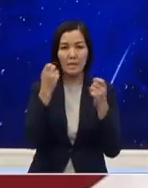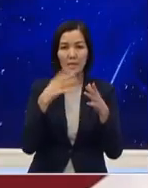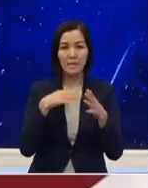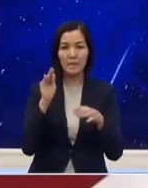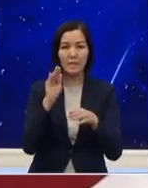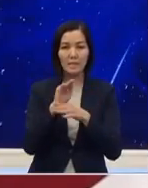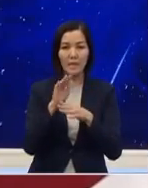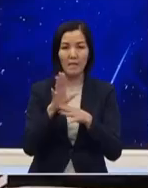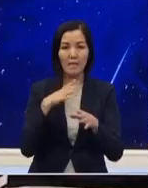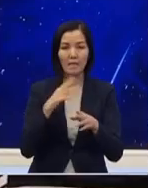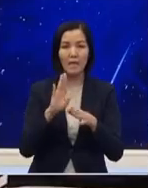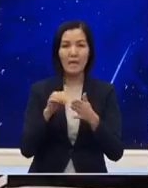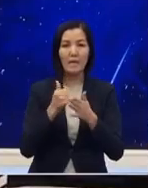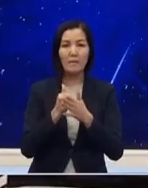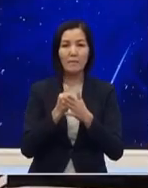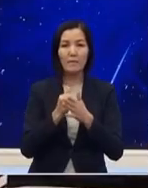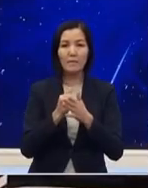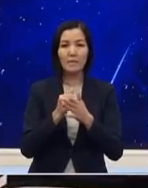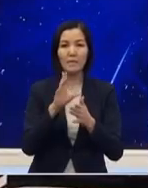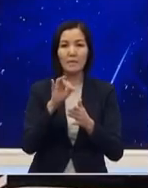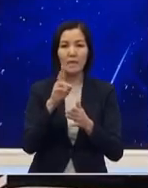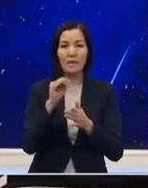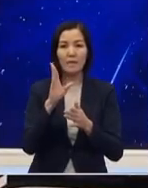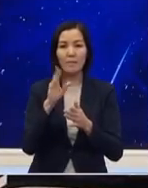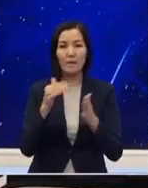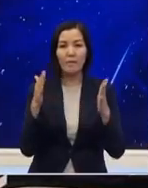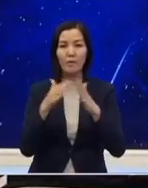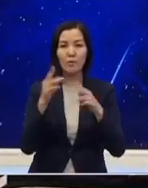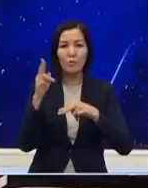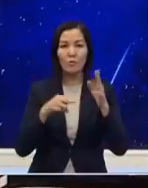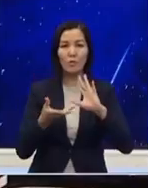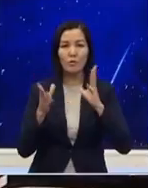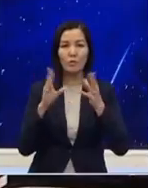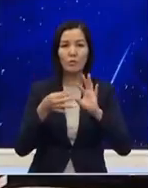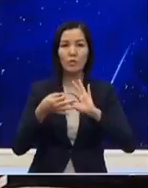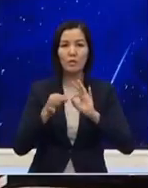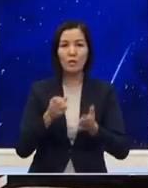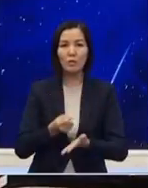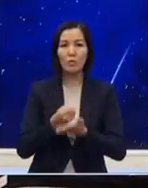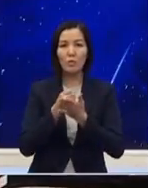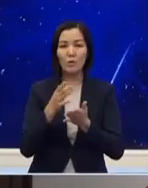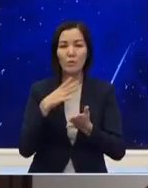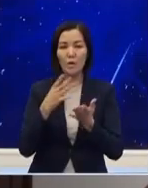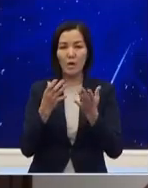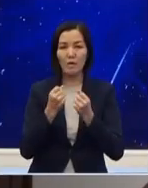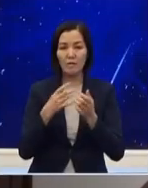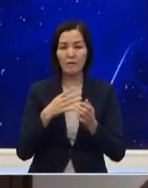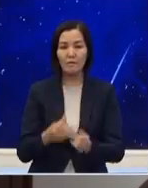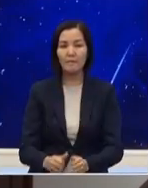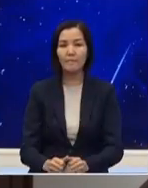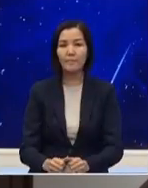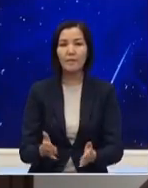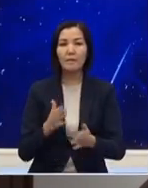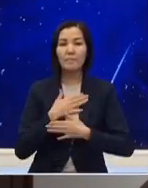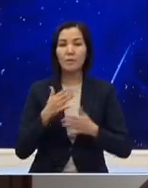сыңай танытты. Ең бастысы, Амандос Сарыбаев баспана құрылысы бойынша нақты қолдау тауып қайтты. Бізде үлкен